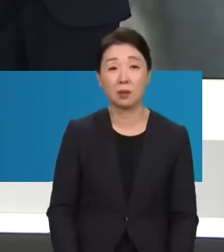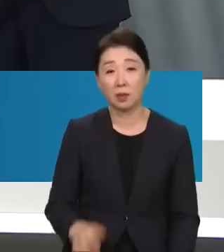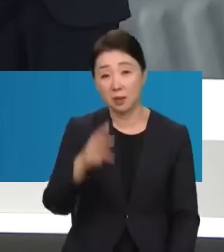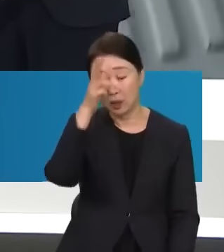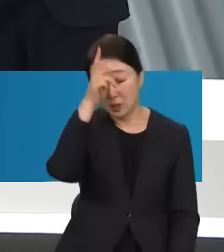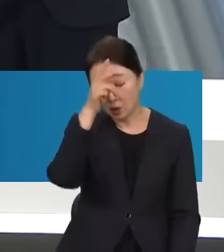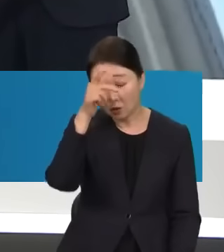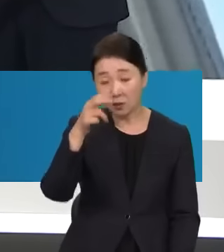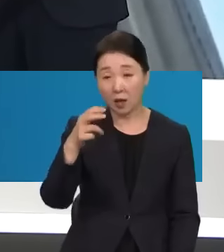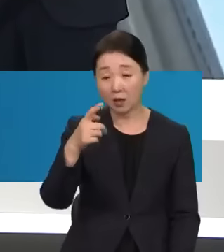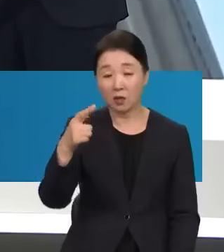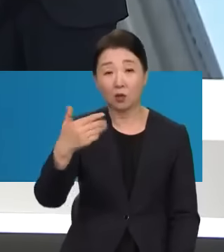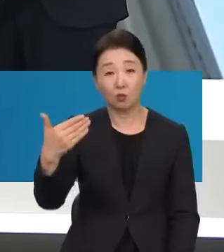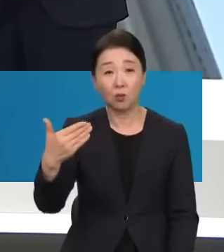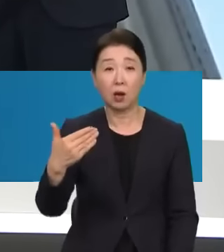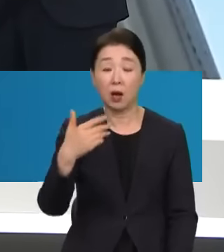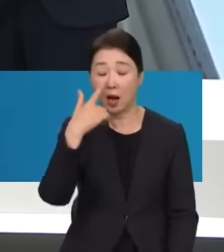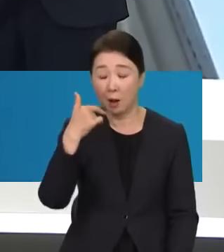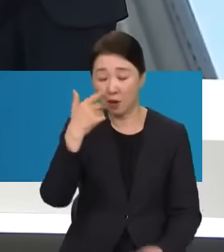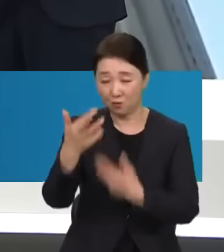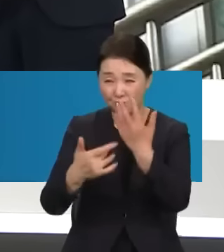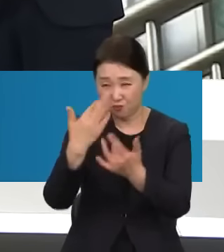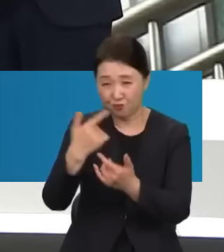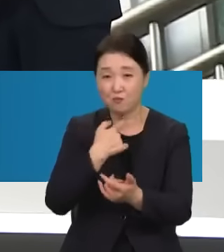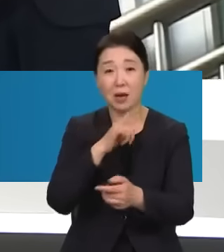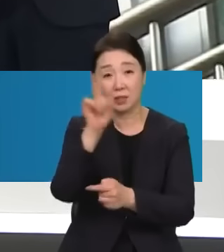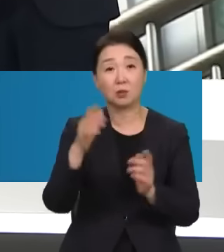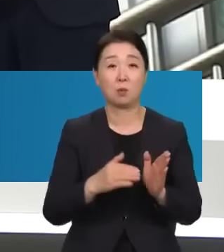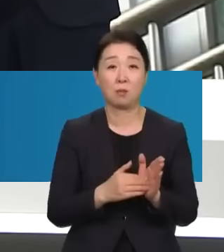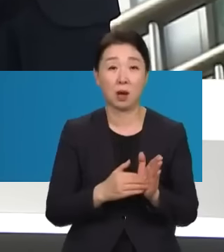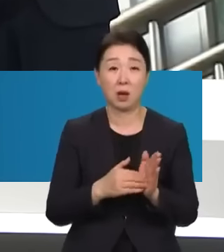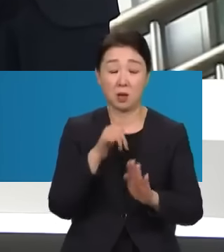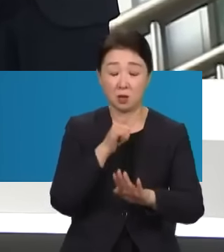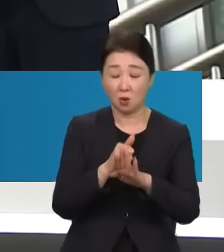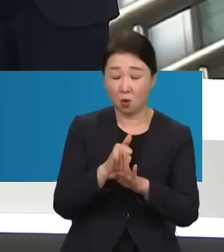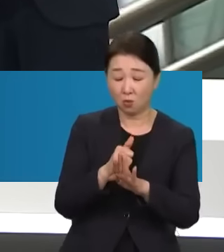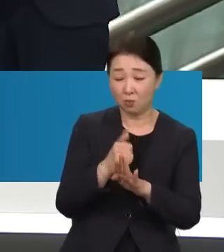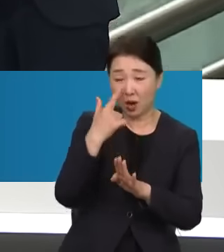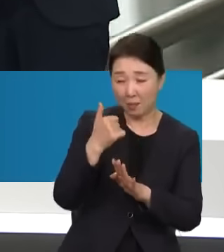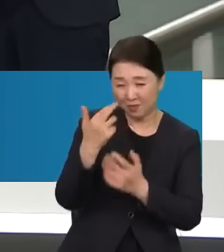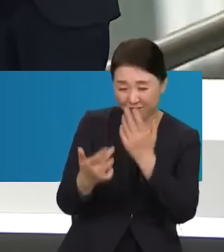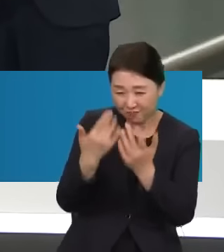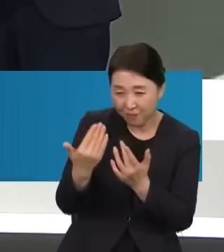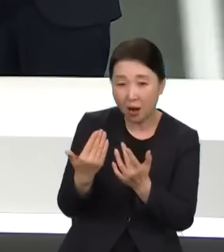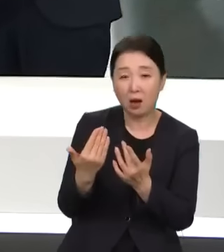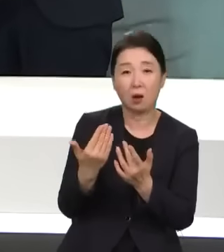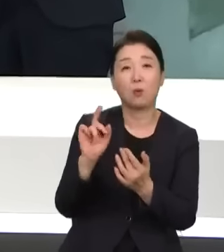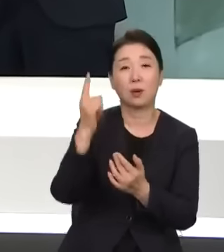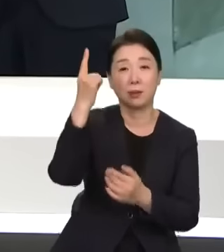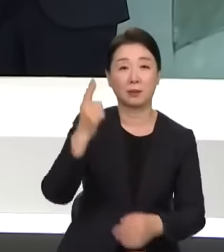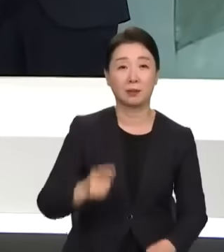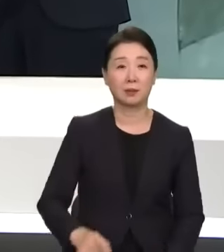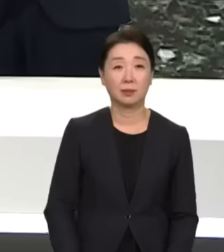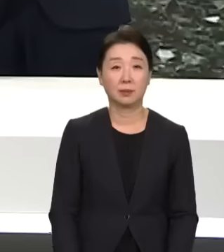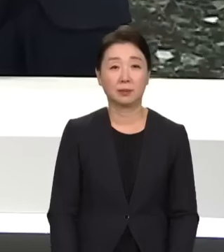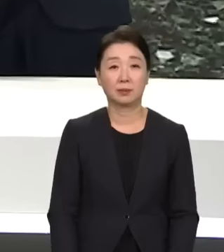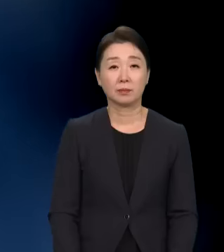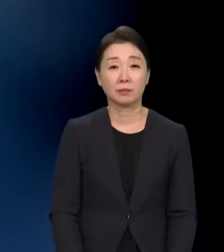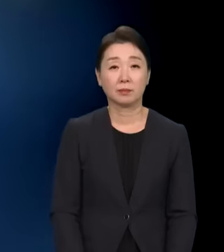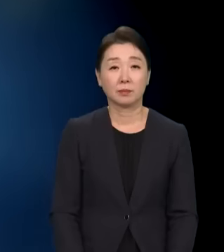소방당국은 아버지가 불을 질렀다는 신고가 들어왔던 걸 바탕으로 방화 가능성을 조사하고 있습니다. 윤두열 기자입니다.